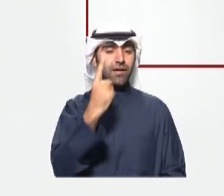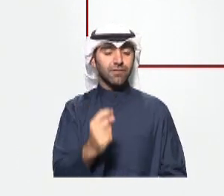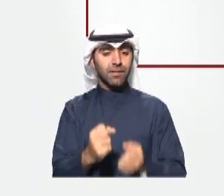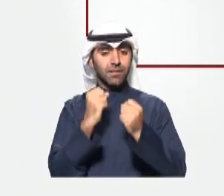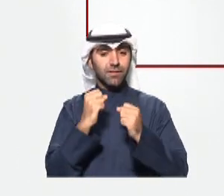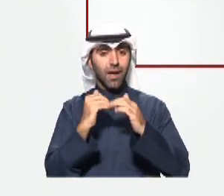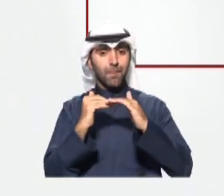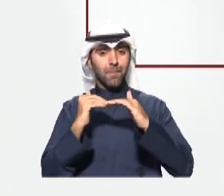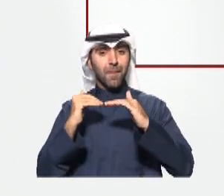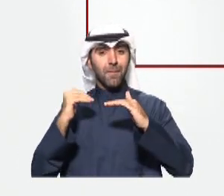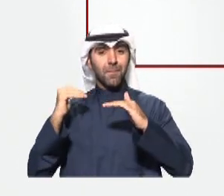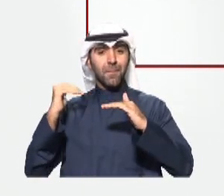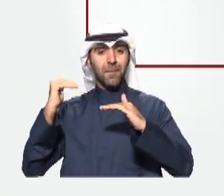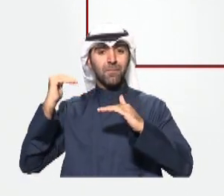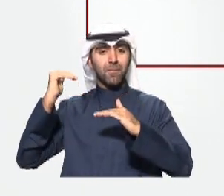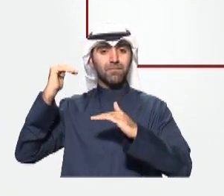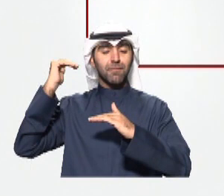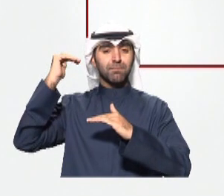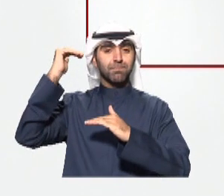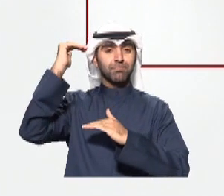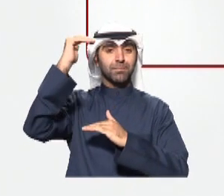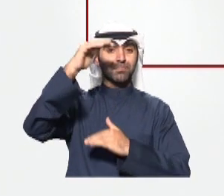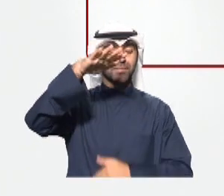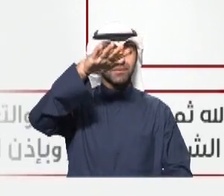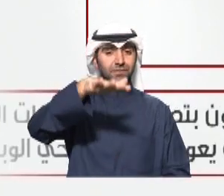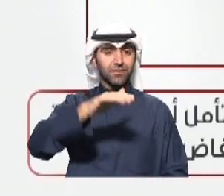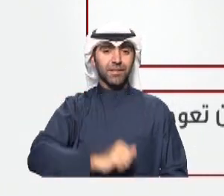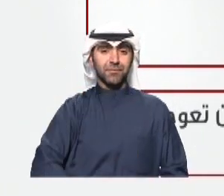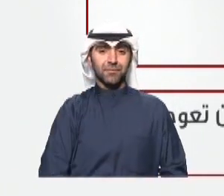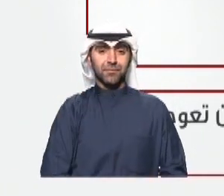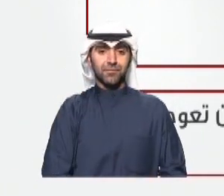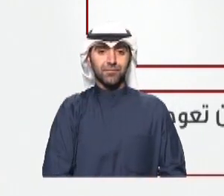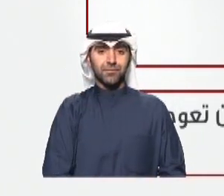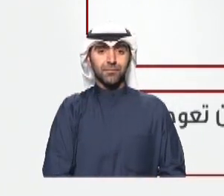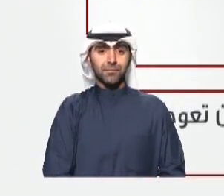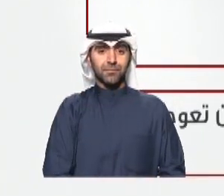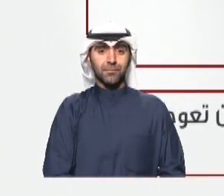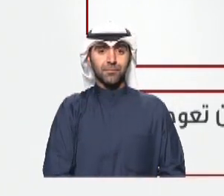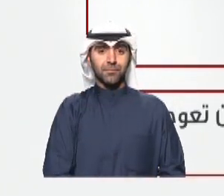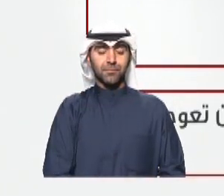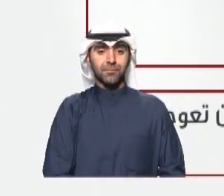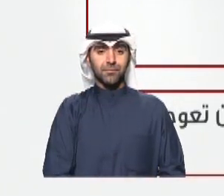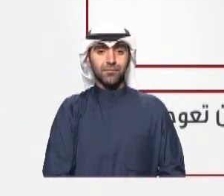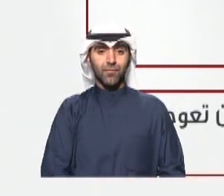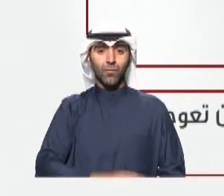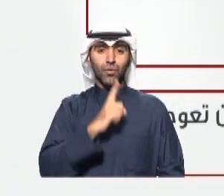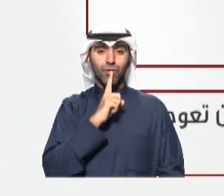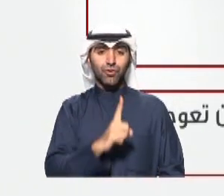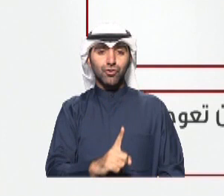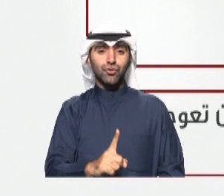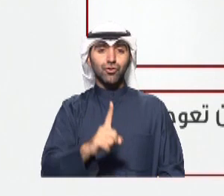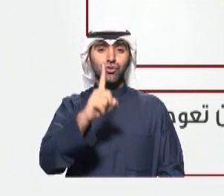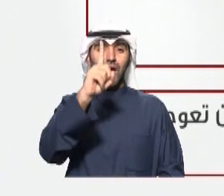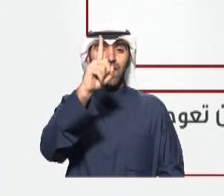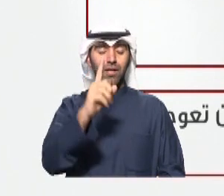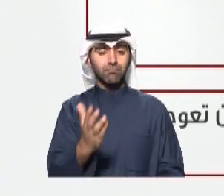حالات التعافي أكثر بكثير من حالات الإصابة. لكن بإذن الله تعالى